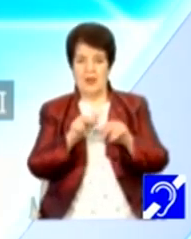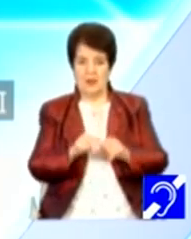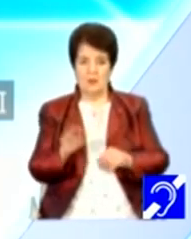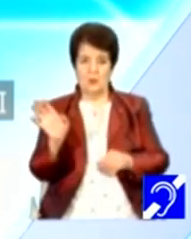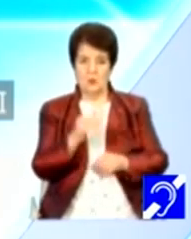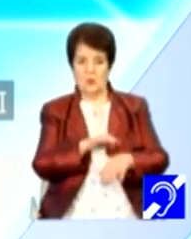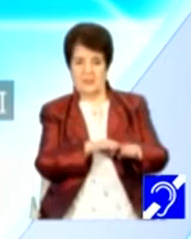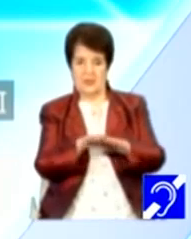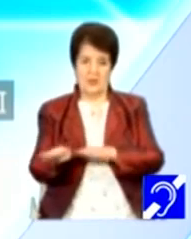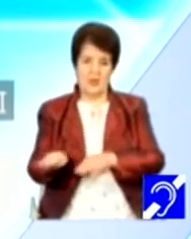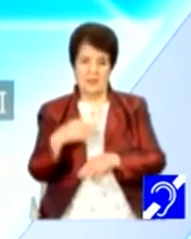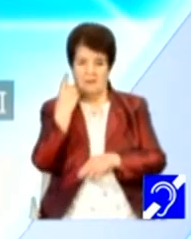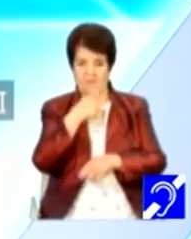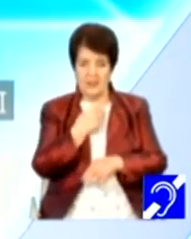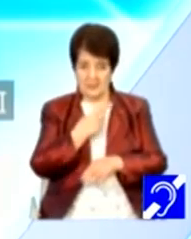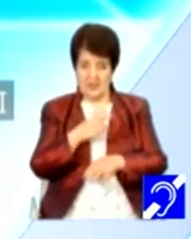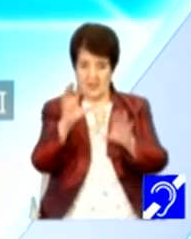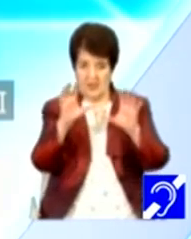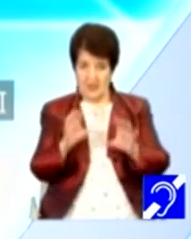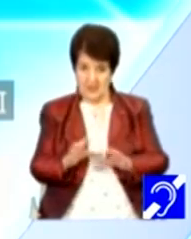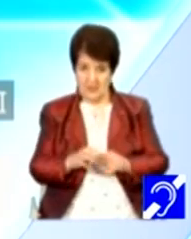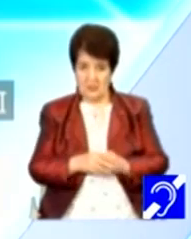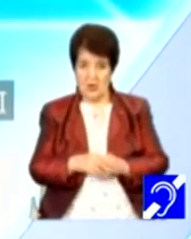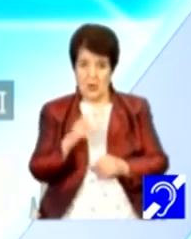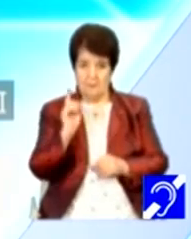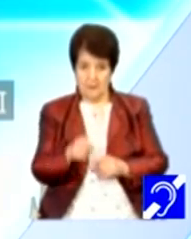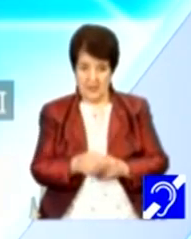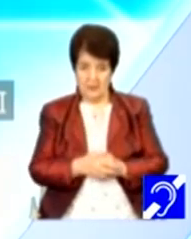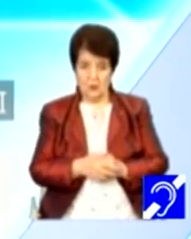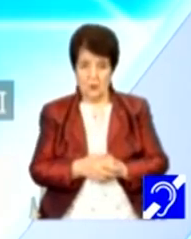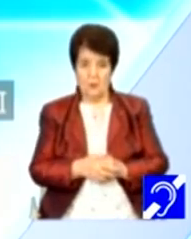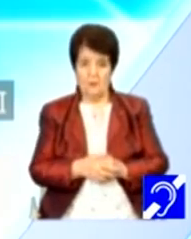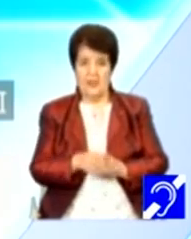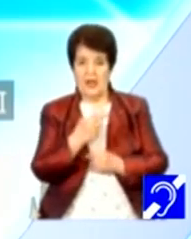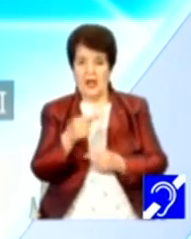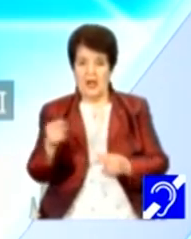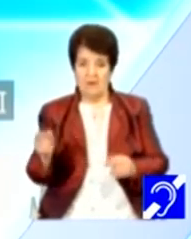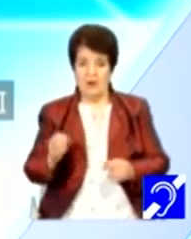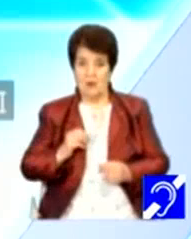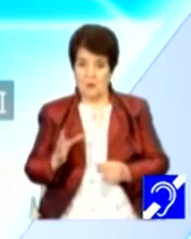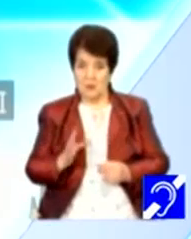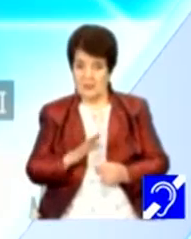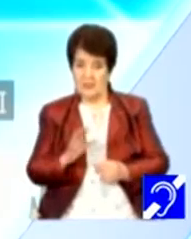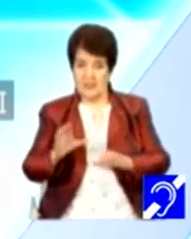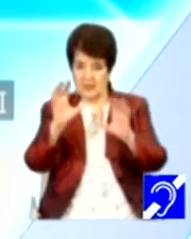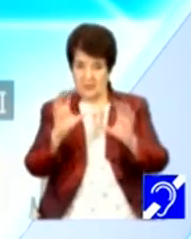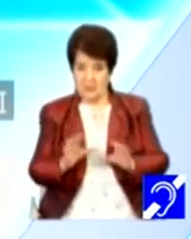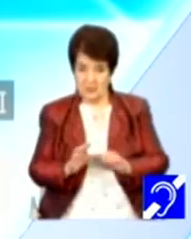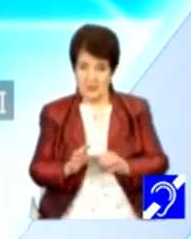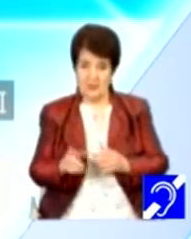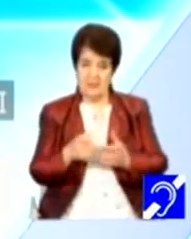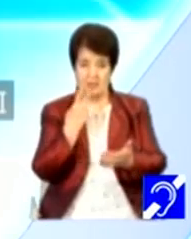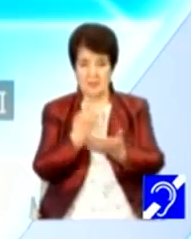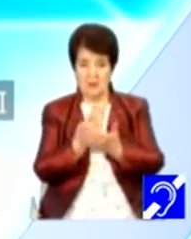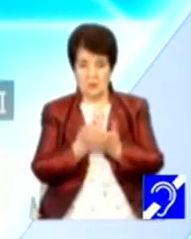Toți fie egali în fața legii și să nu se acopere pentru a comite careva îmbogățiri ilicite, care s-a